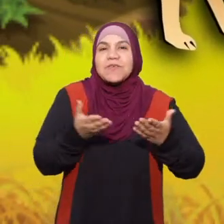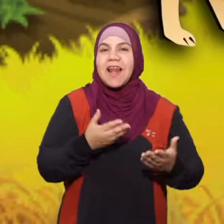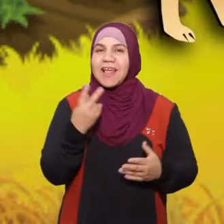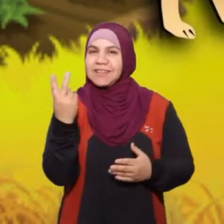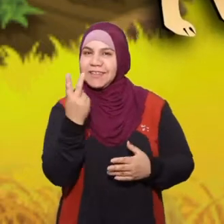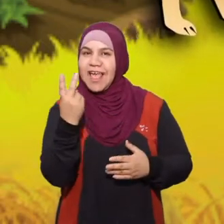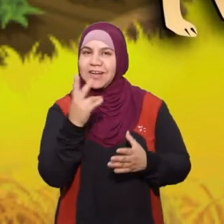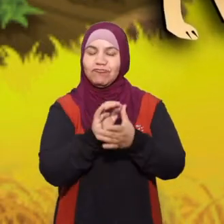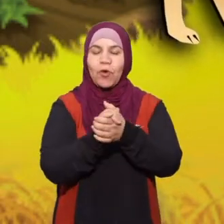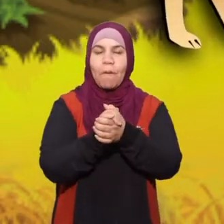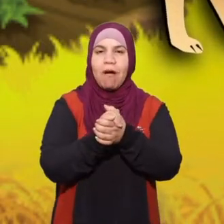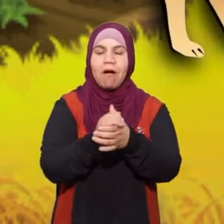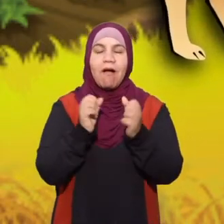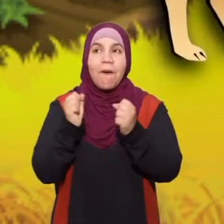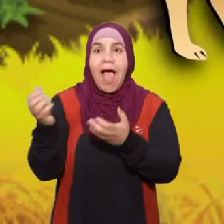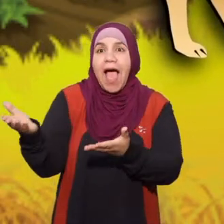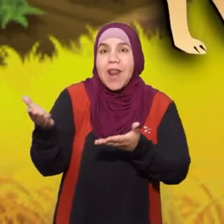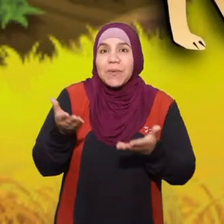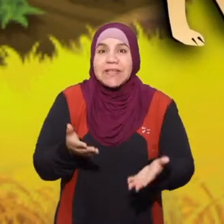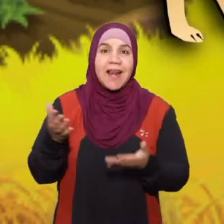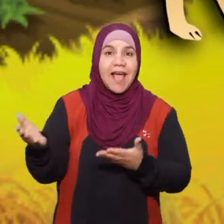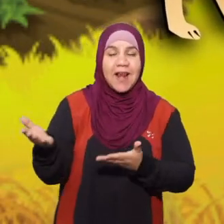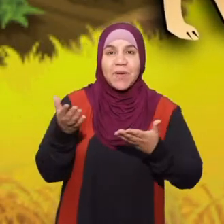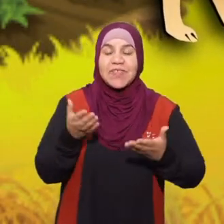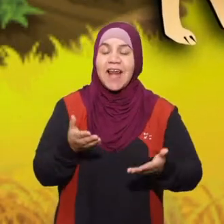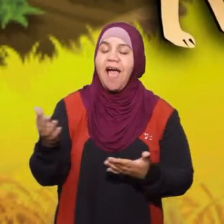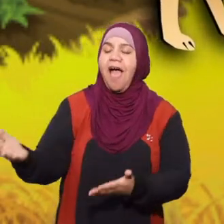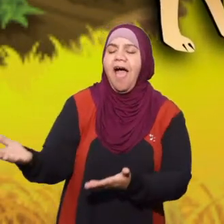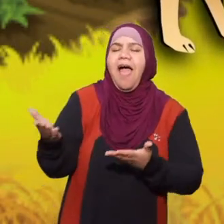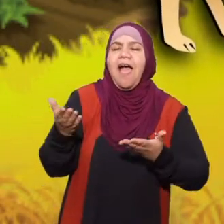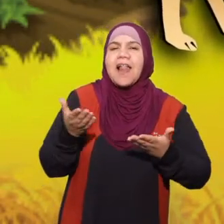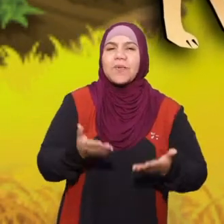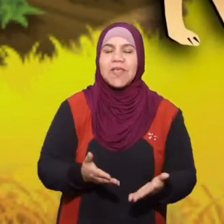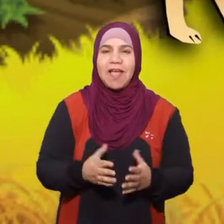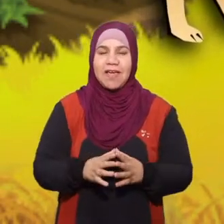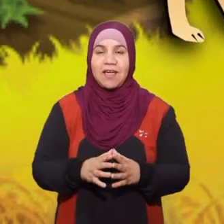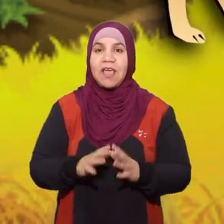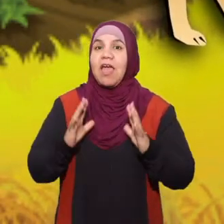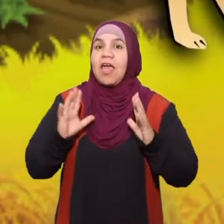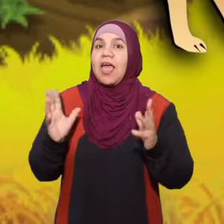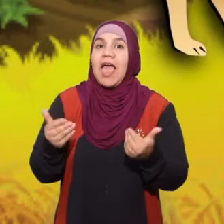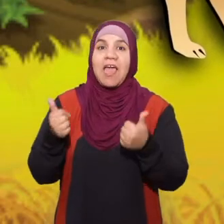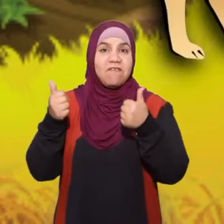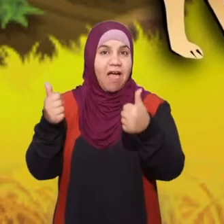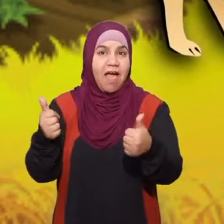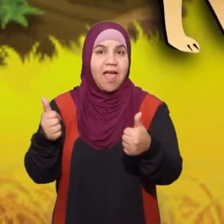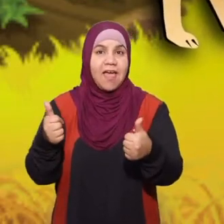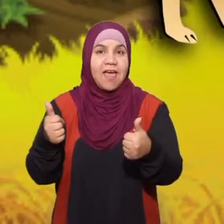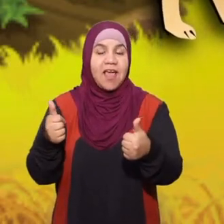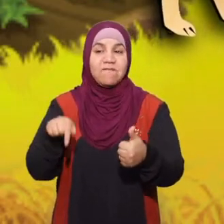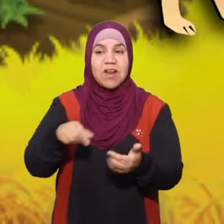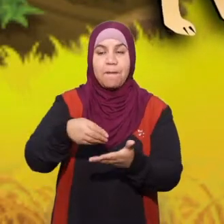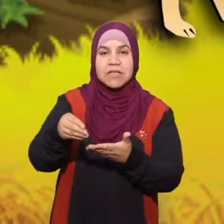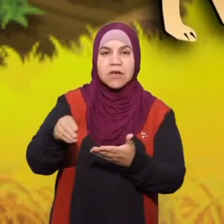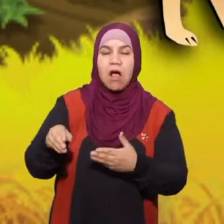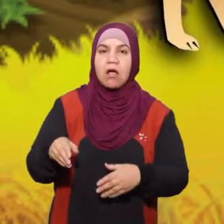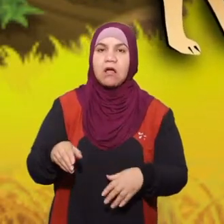الكلب بترحاب شديد، قال له: أهلاً أهلاً، كيف هي الحال عندكم في